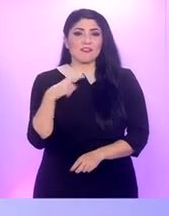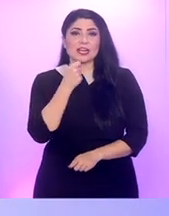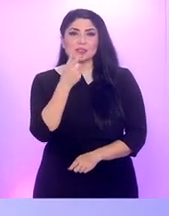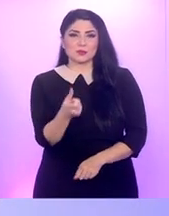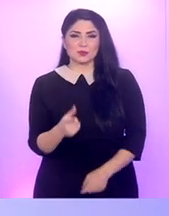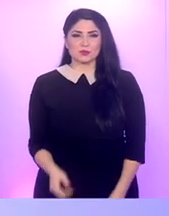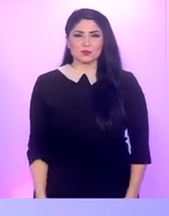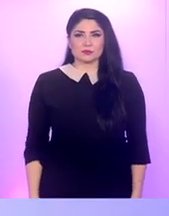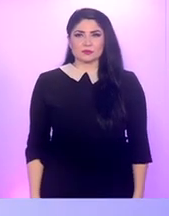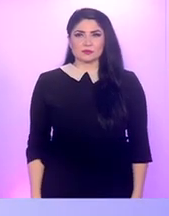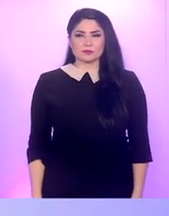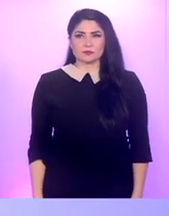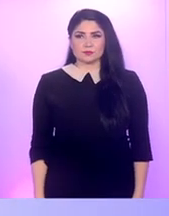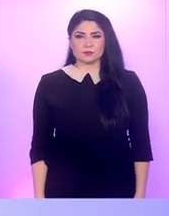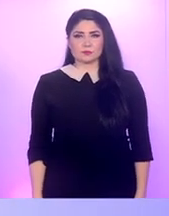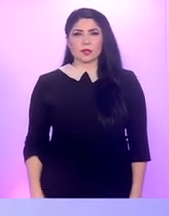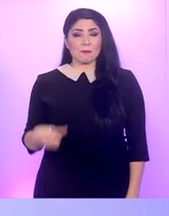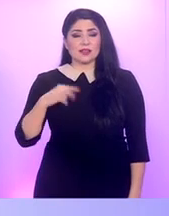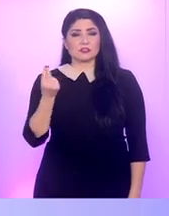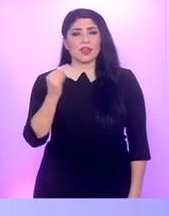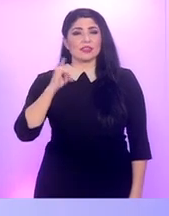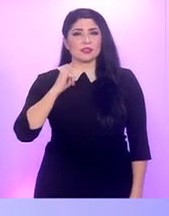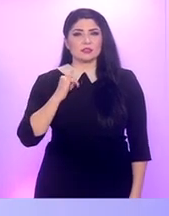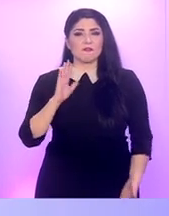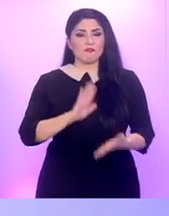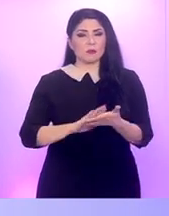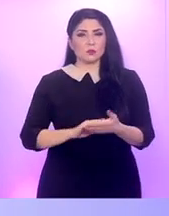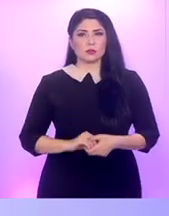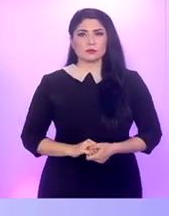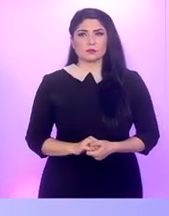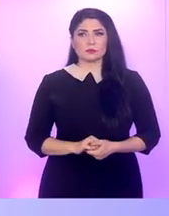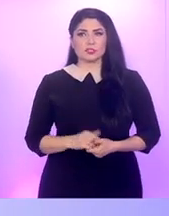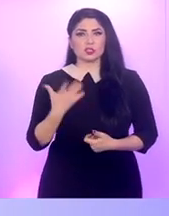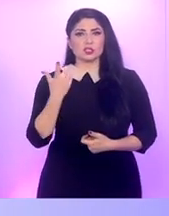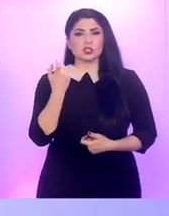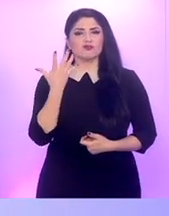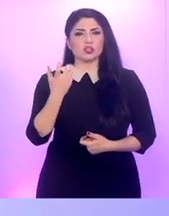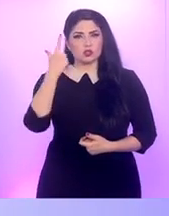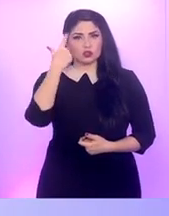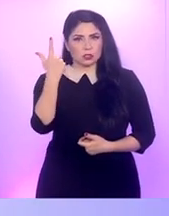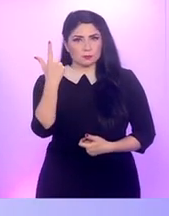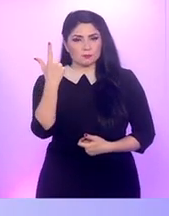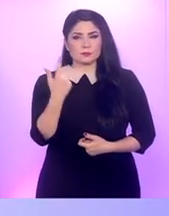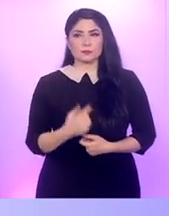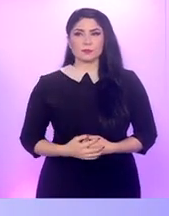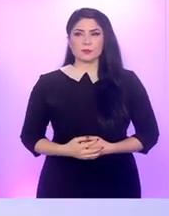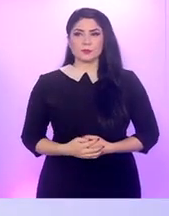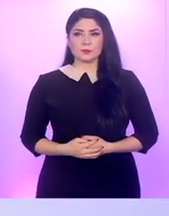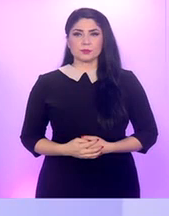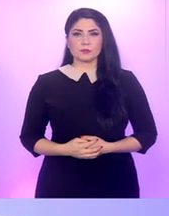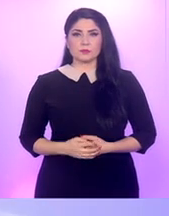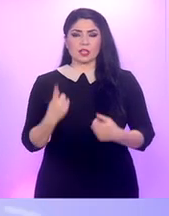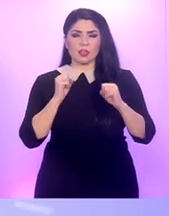acela. Mai este interesant faptul că, din ceea ce știm, sunt